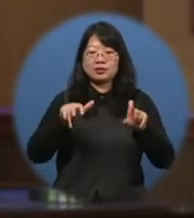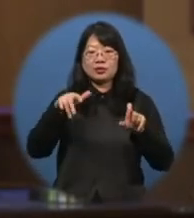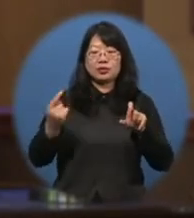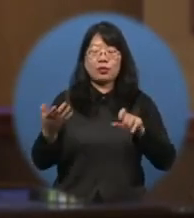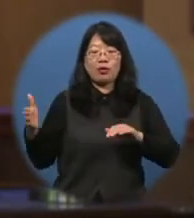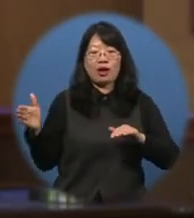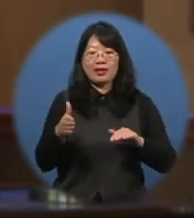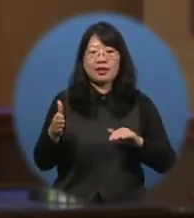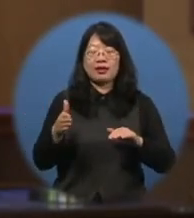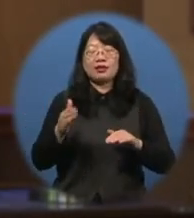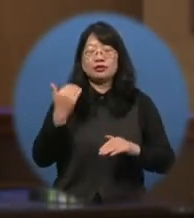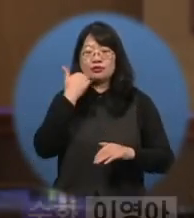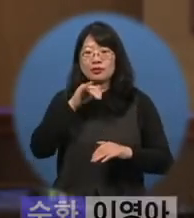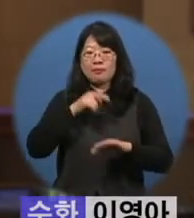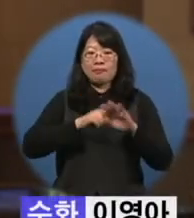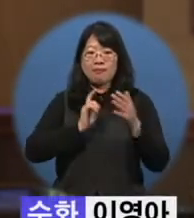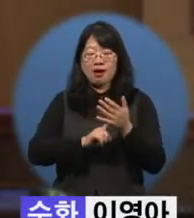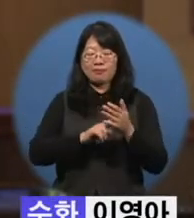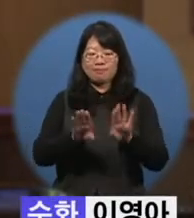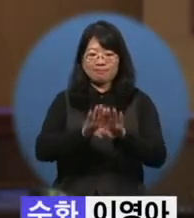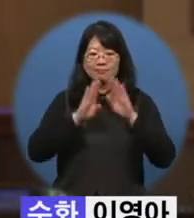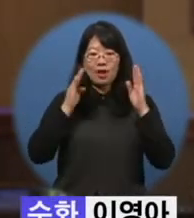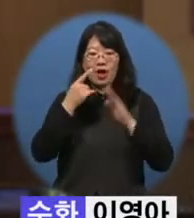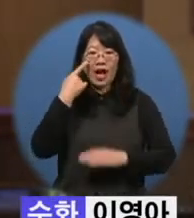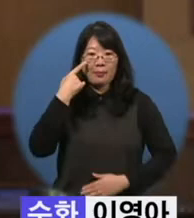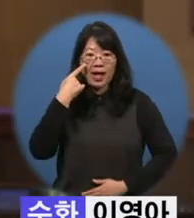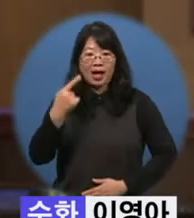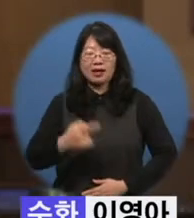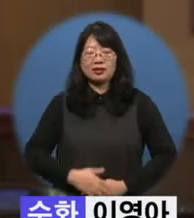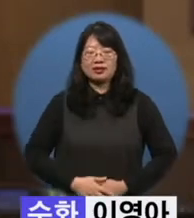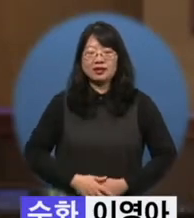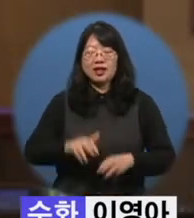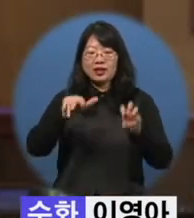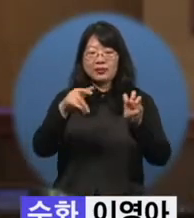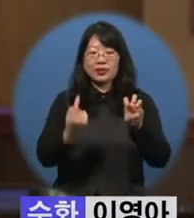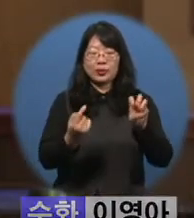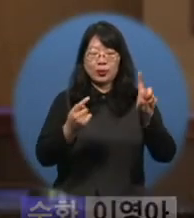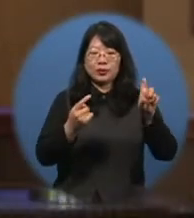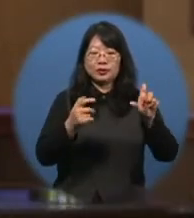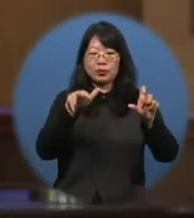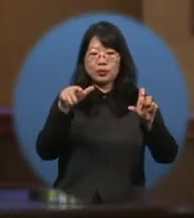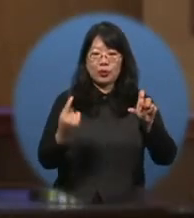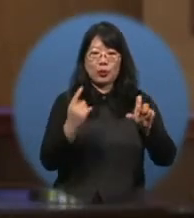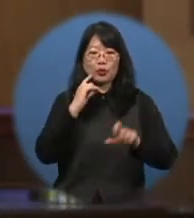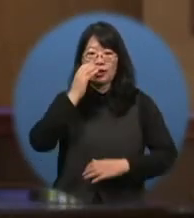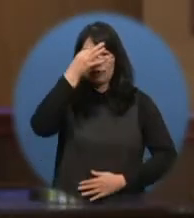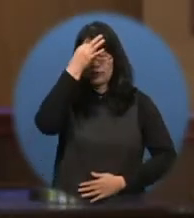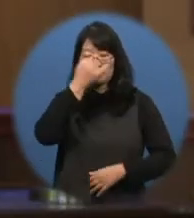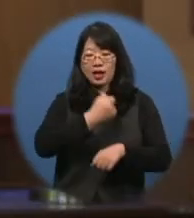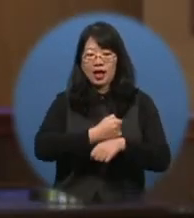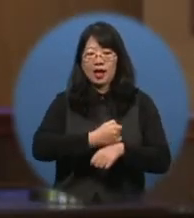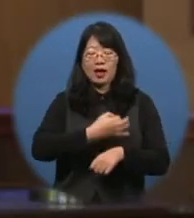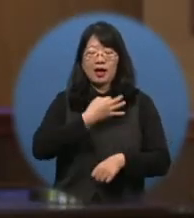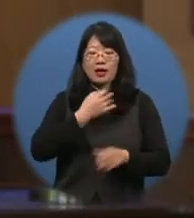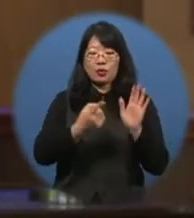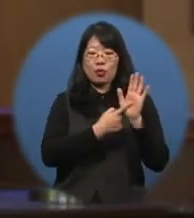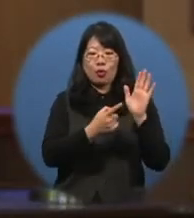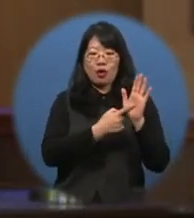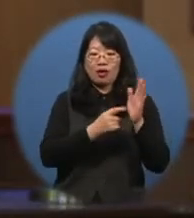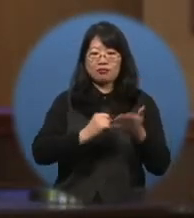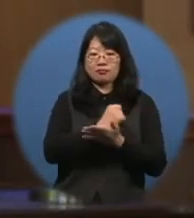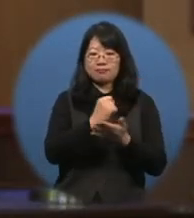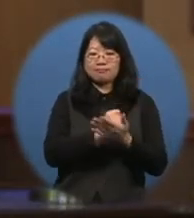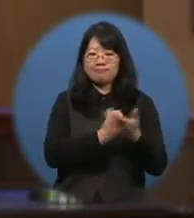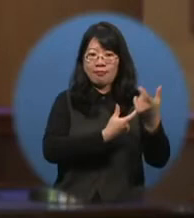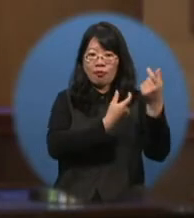마음을 움직여라. 네, 15초, 30초 예술 이렇게도 불리어지는 광고의 숙명이죠. 우린 지금